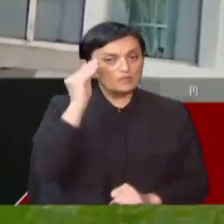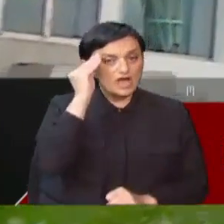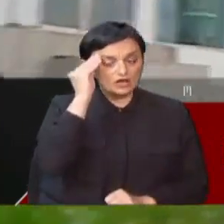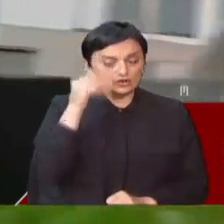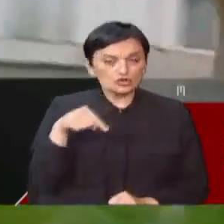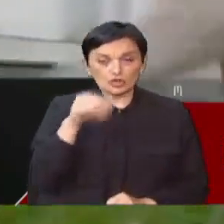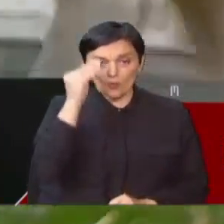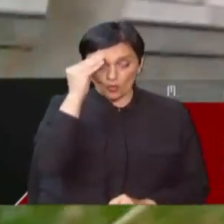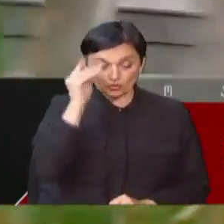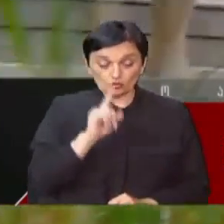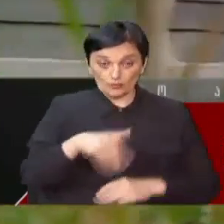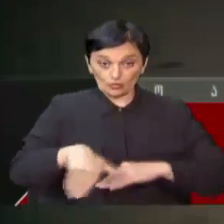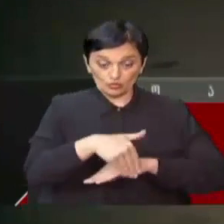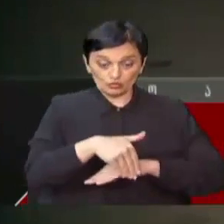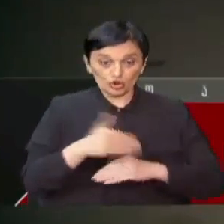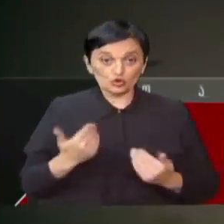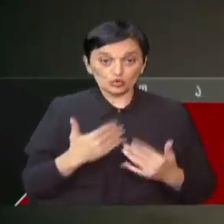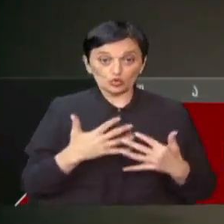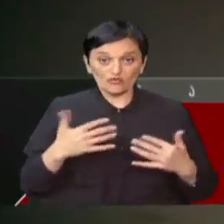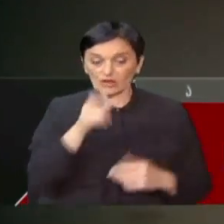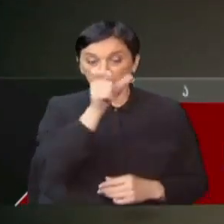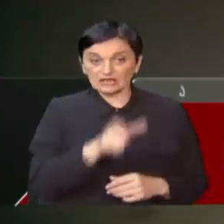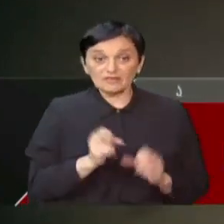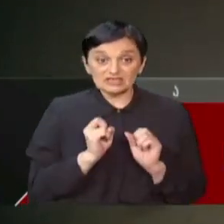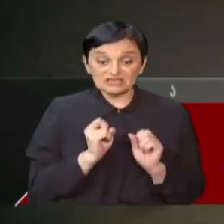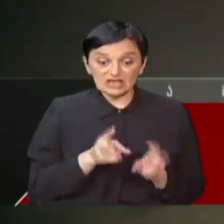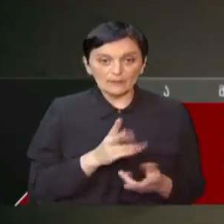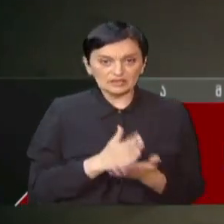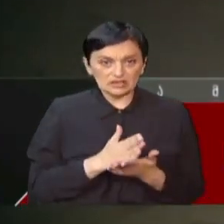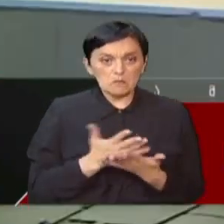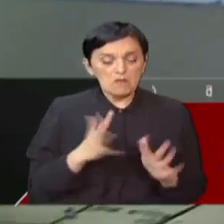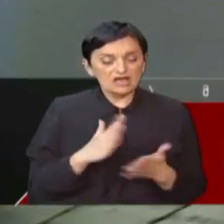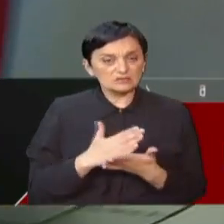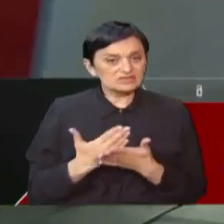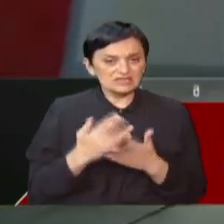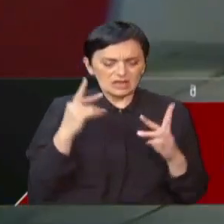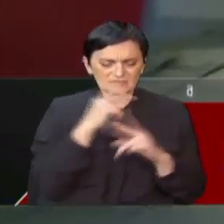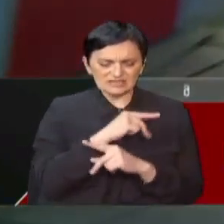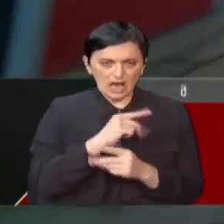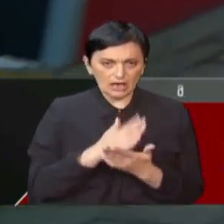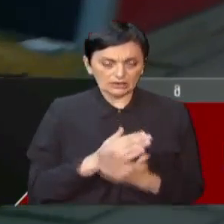რომ მოსაზრება, რომ ქუჩის ცხოველი ადამიანისთვის საფრთხეს წარმოადგენს, მეტწილად მცდარია.